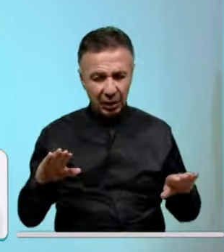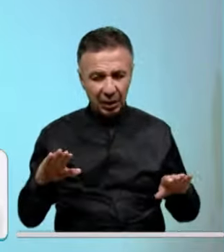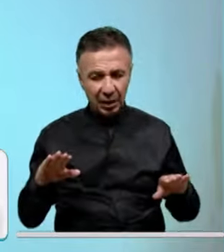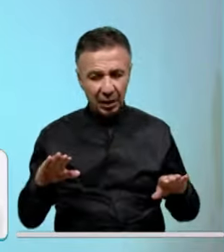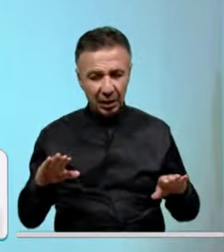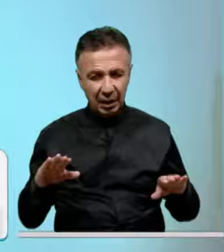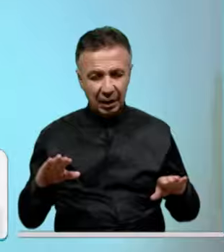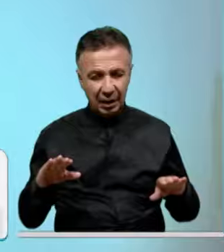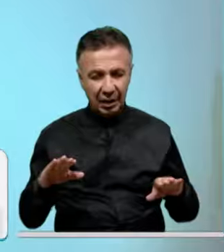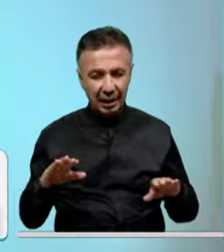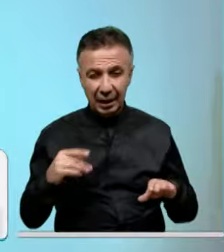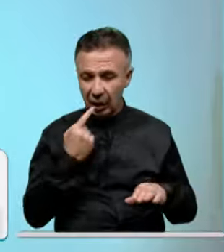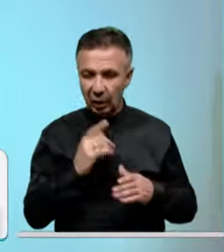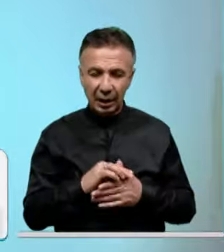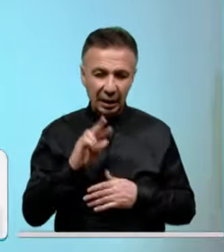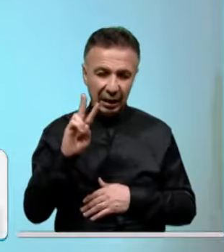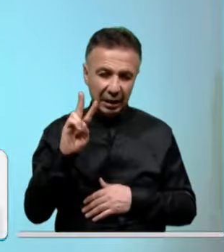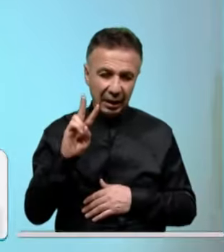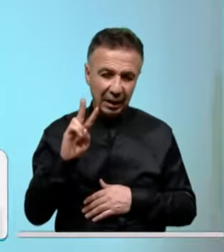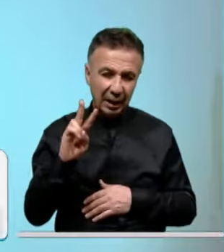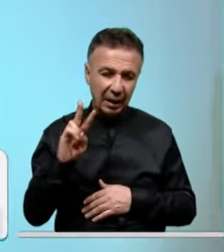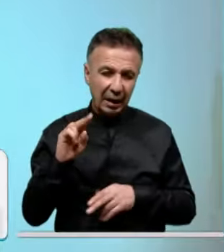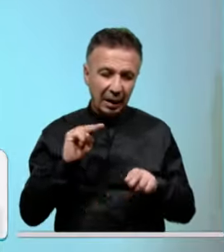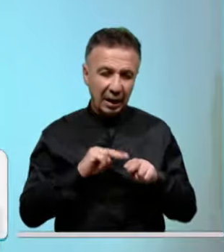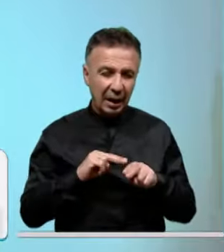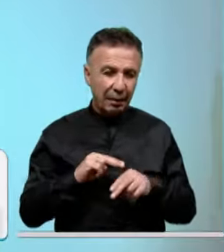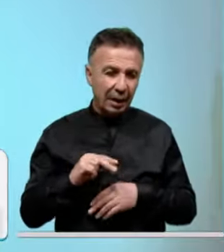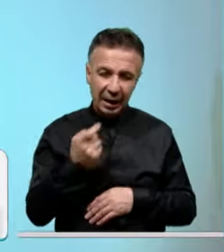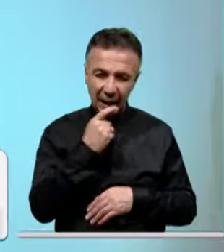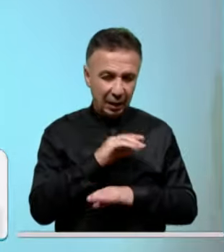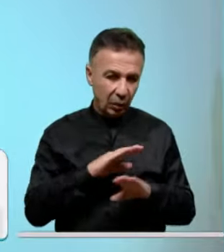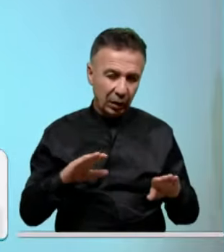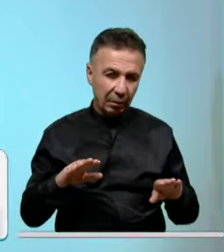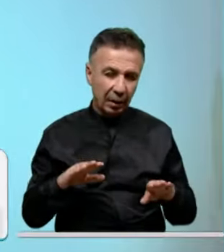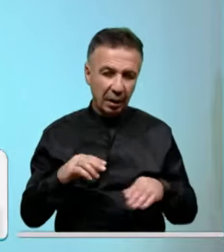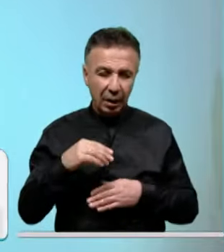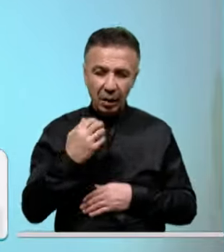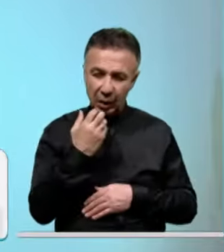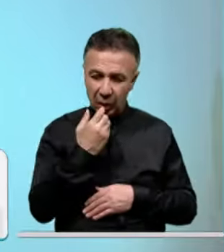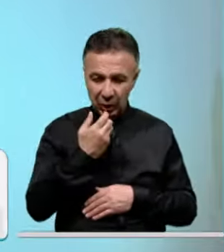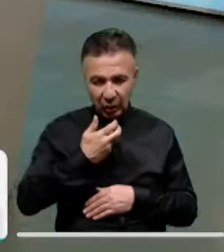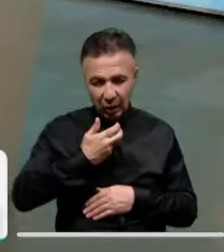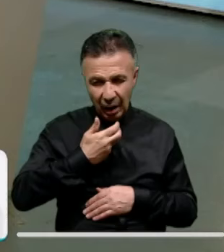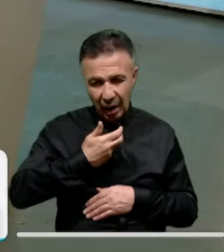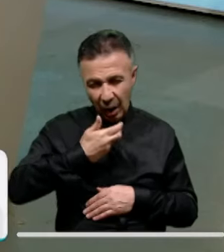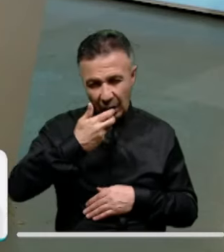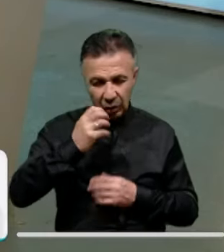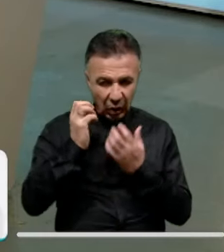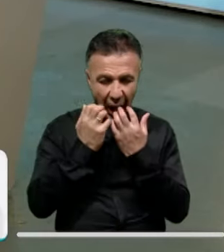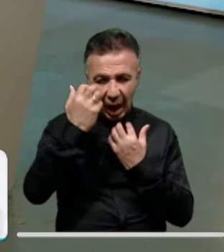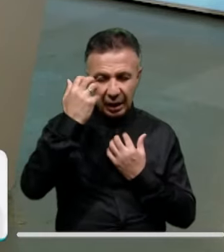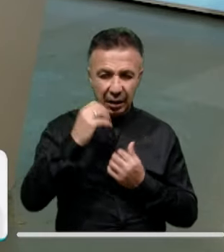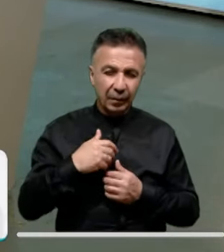Hocam 2 kameri yılını doldurdu ama süt dişleri ağzında. Bu soruyu Hakan Bey sormuş. Öyle mi? Diyor ki